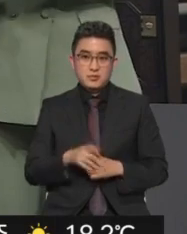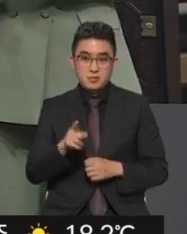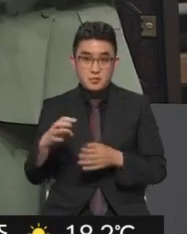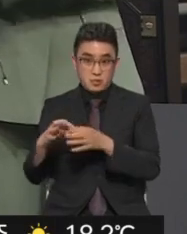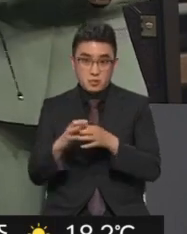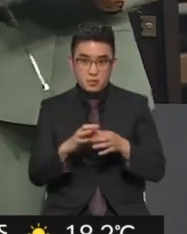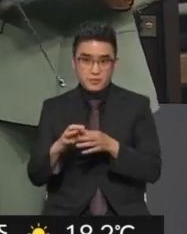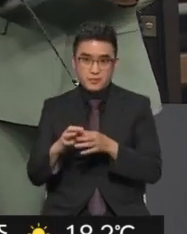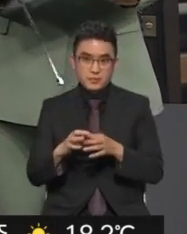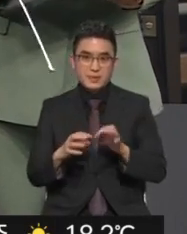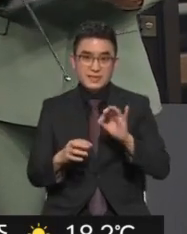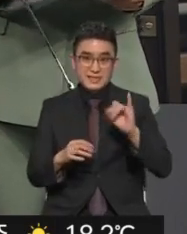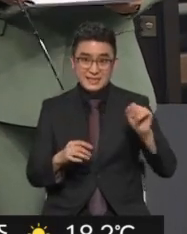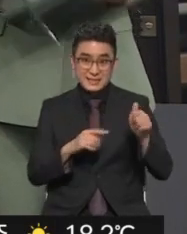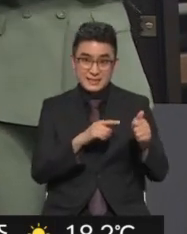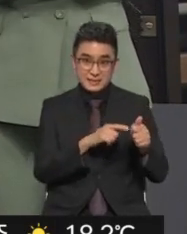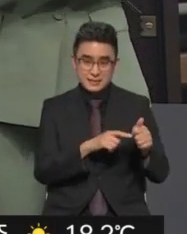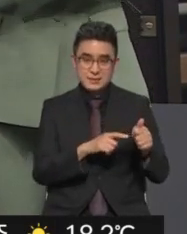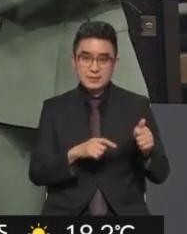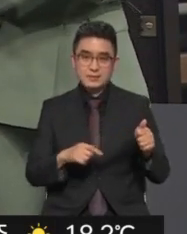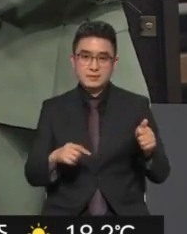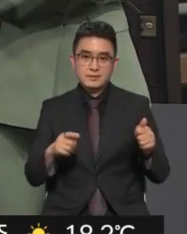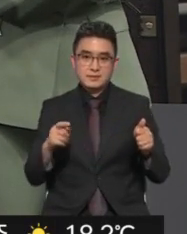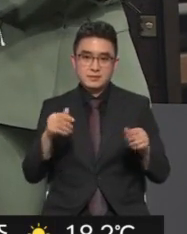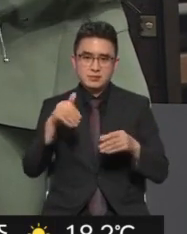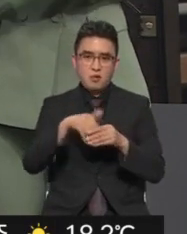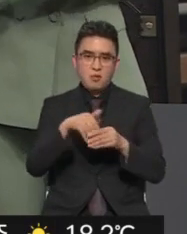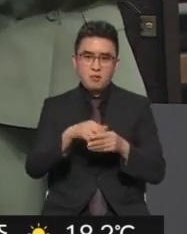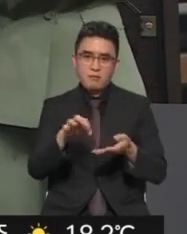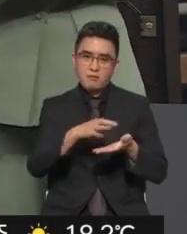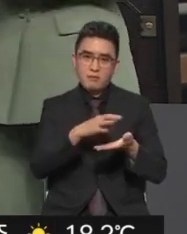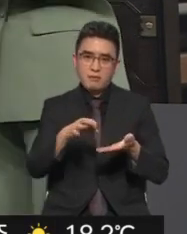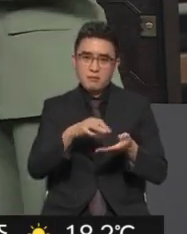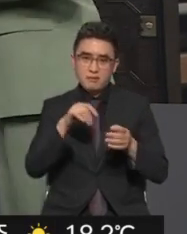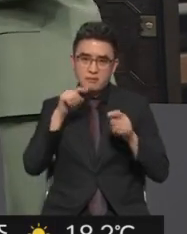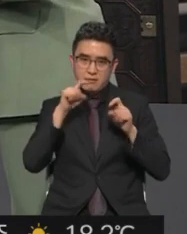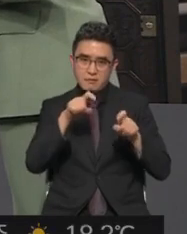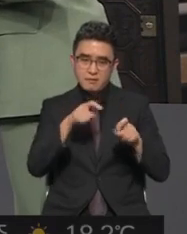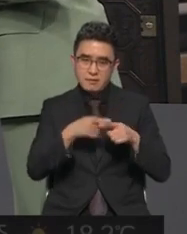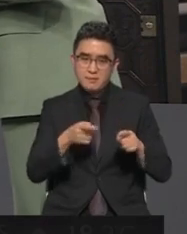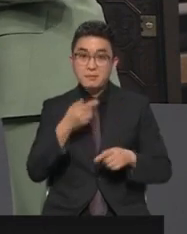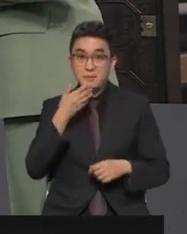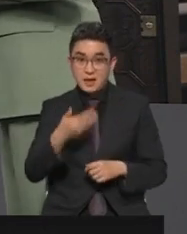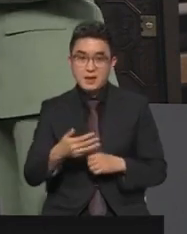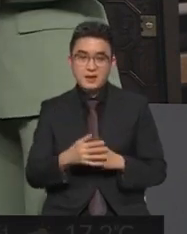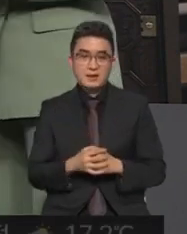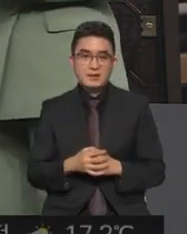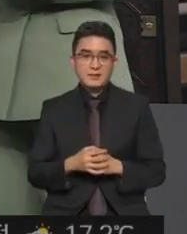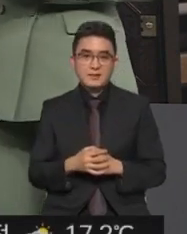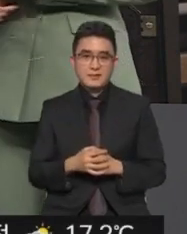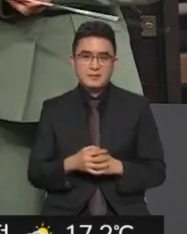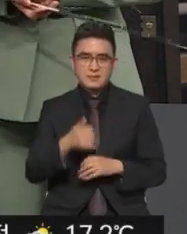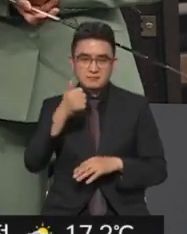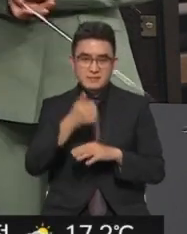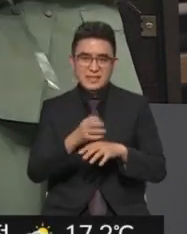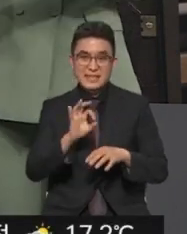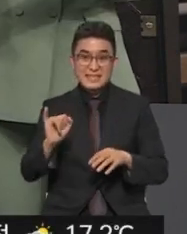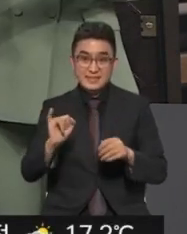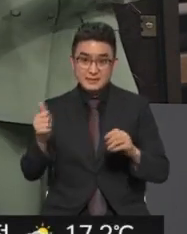자금 수사 더 빨라질 수가 있습니다 이후 수사 핵심 역시 이대표에게 돈이 흘러갔느냐이